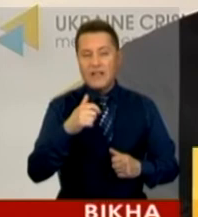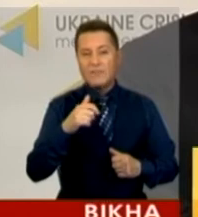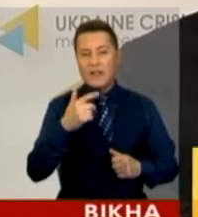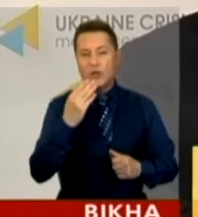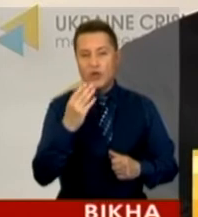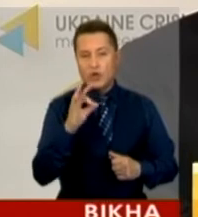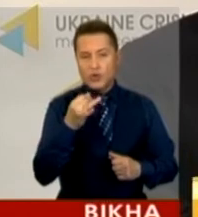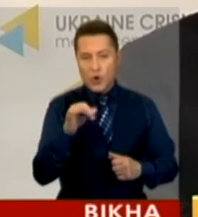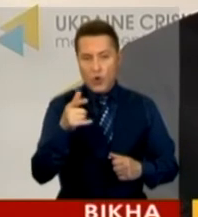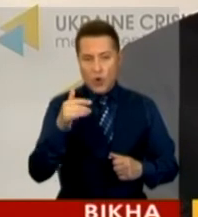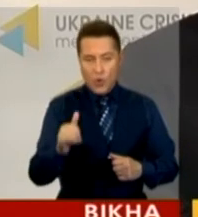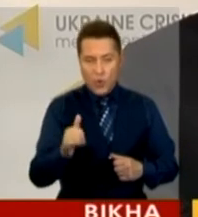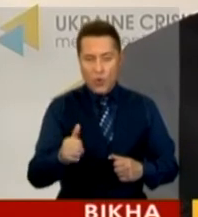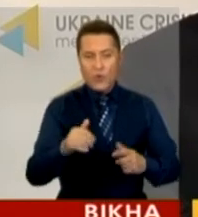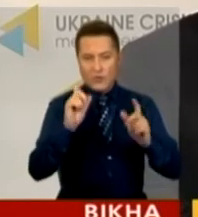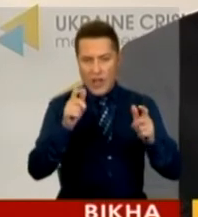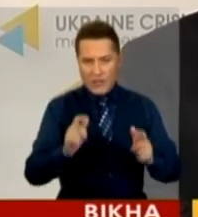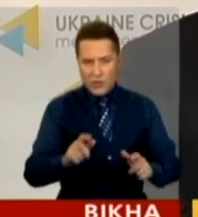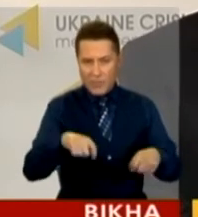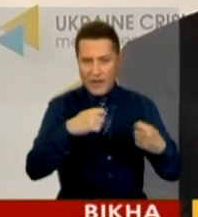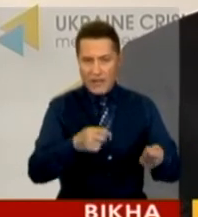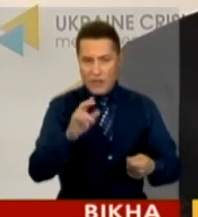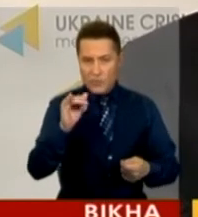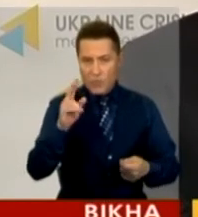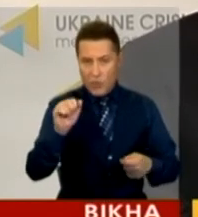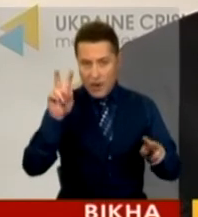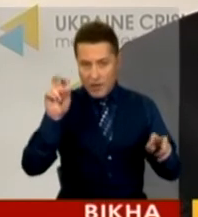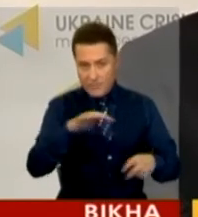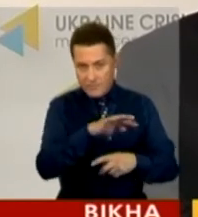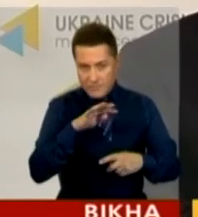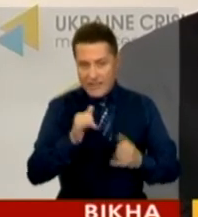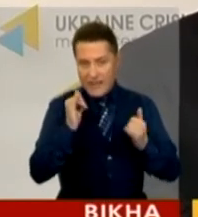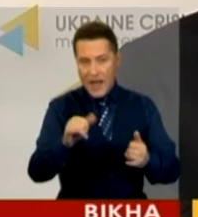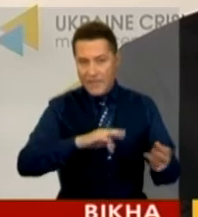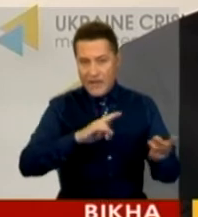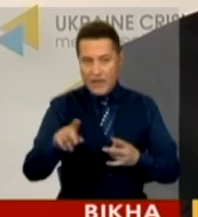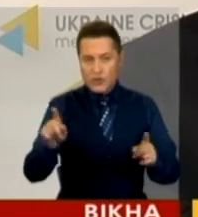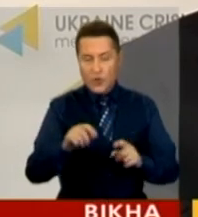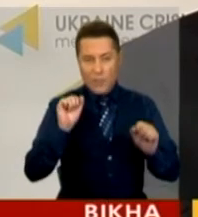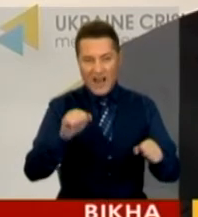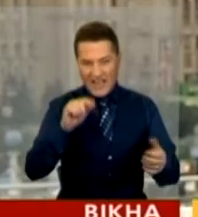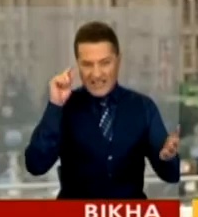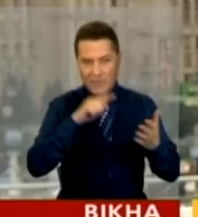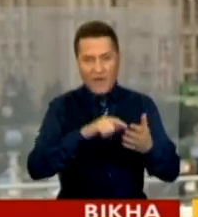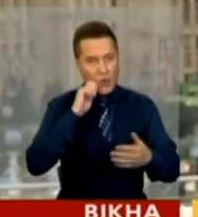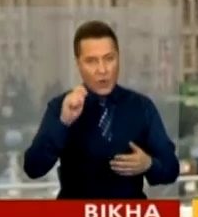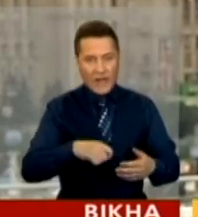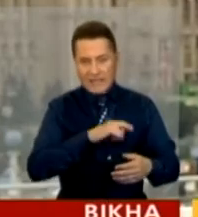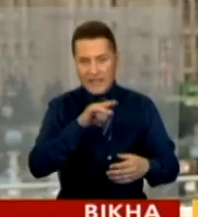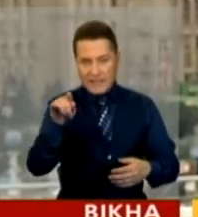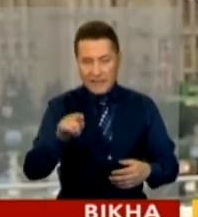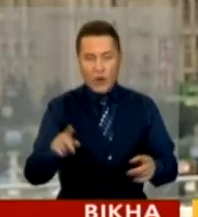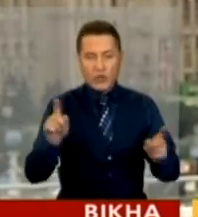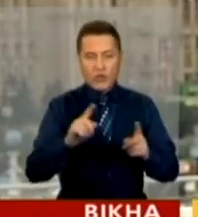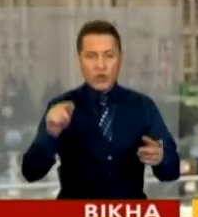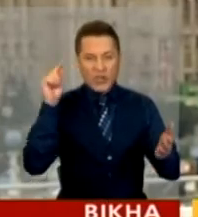передачу зенітно-ракетних комплексів БУК-М1 для терористів, для того, щоб вони могли збивати українські самоліти. Щодо